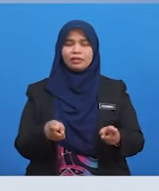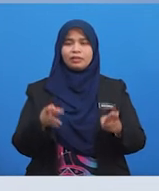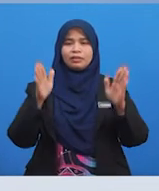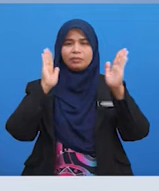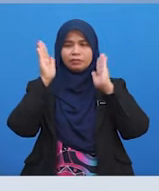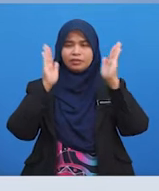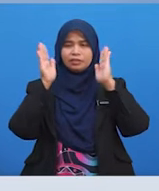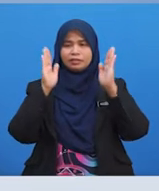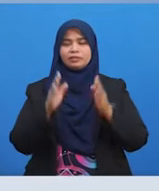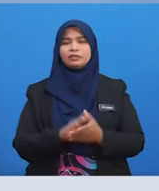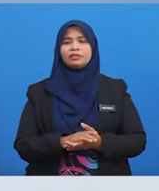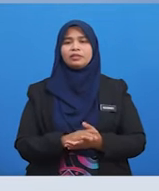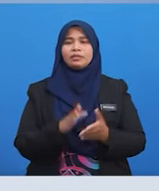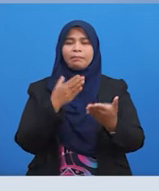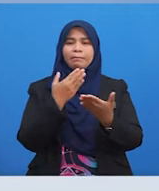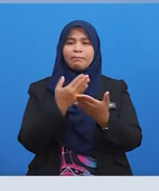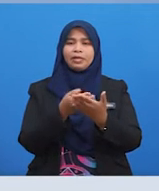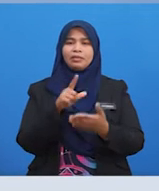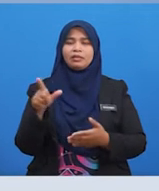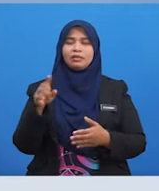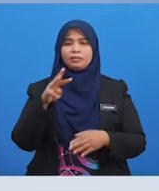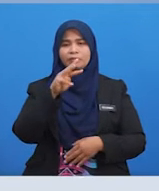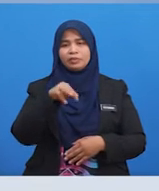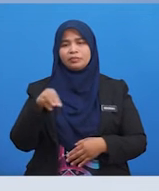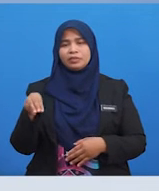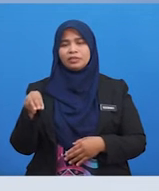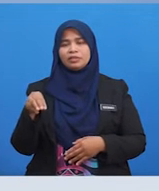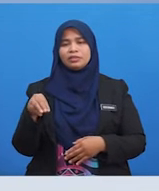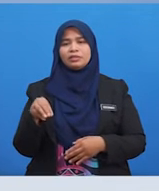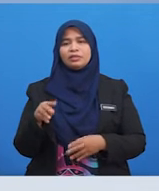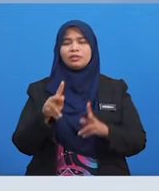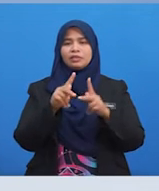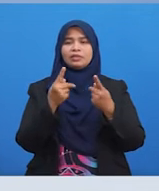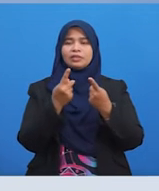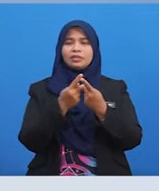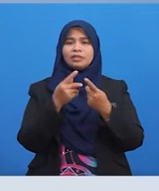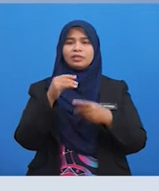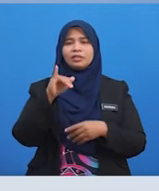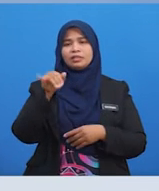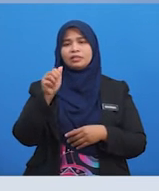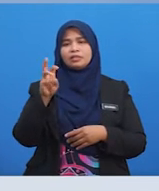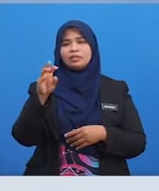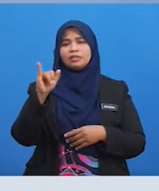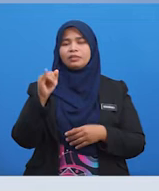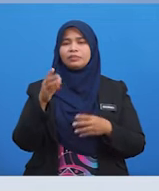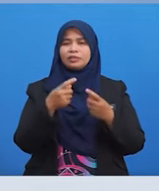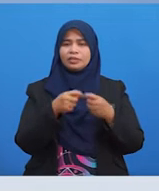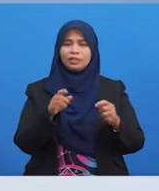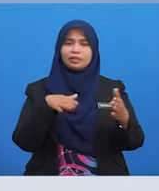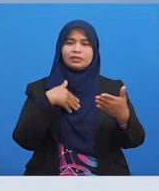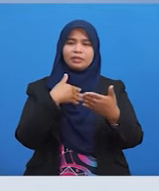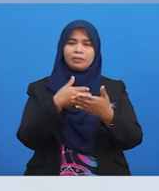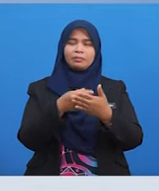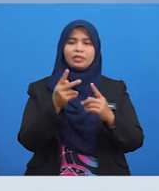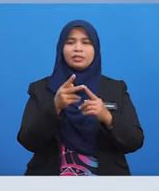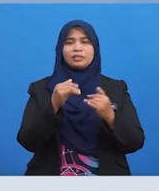rakyat Malaysia. Baiklah murid-murid, kelas Jawi kita telah sampai